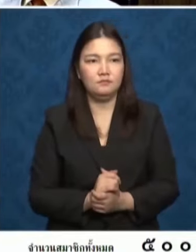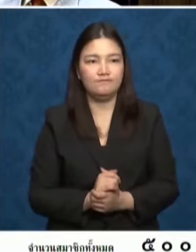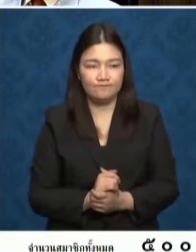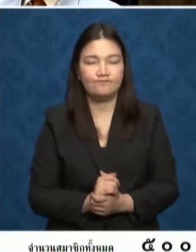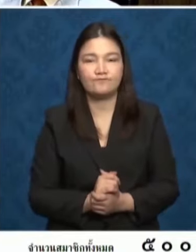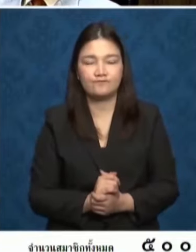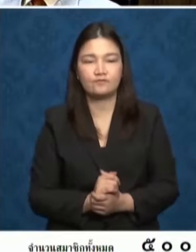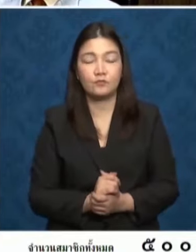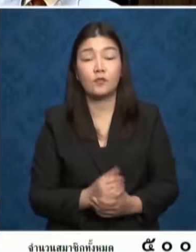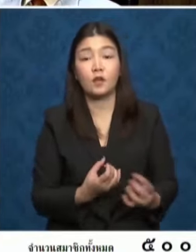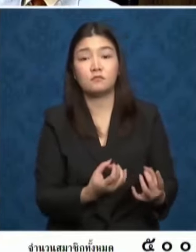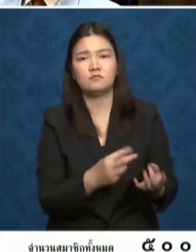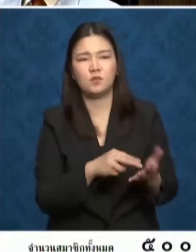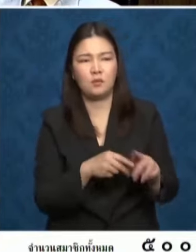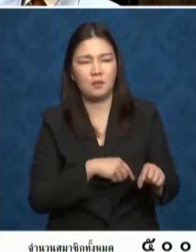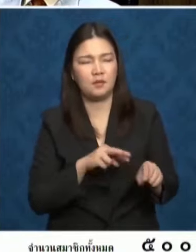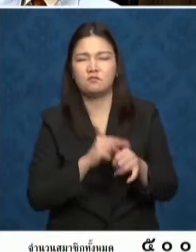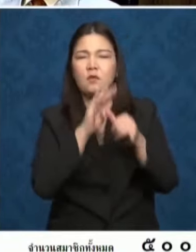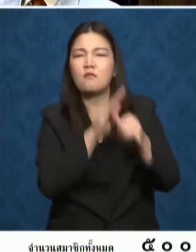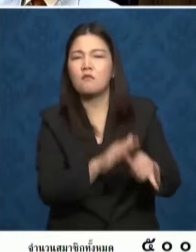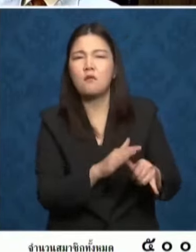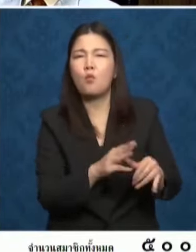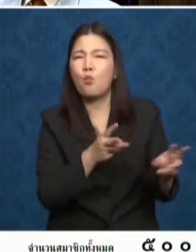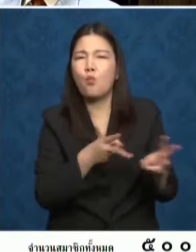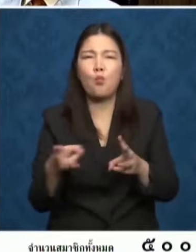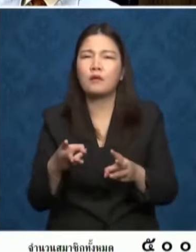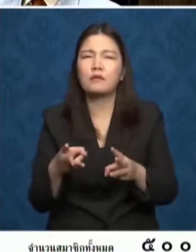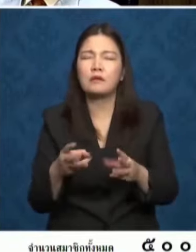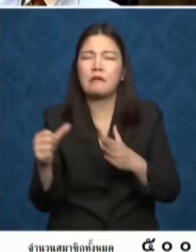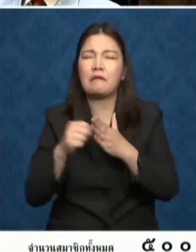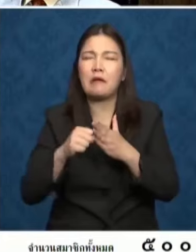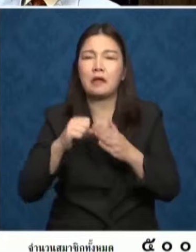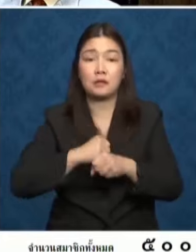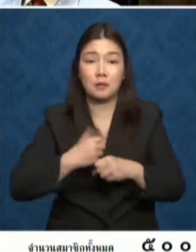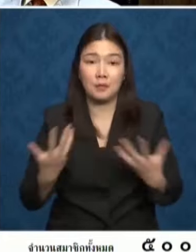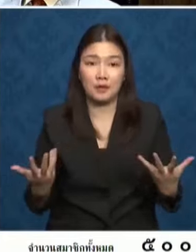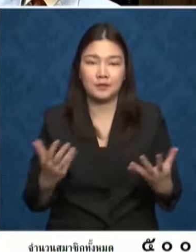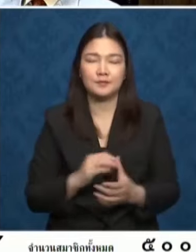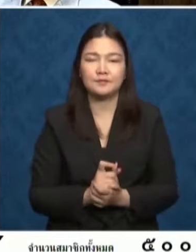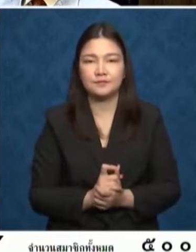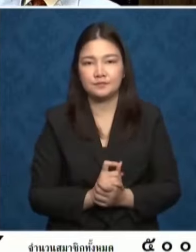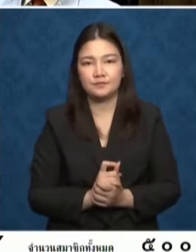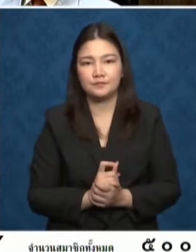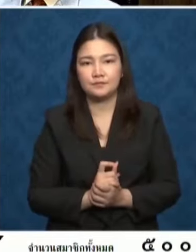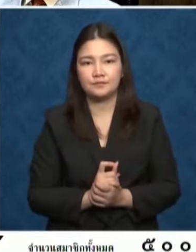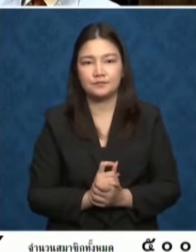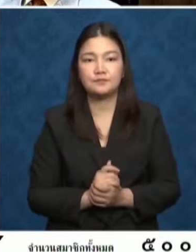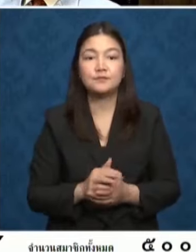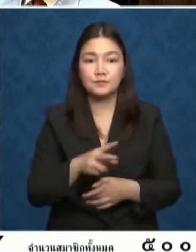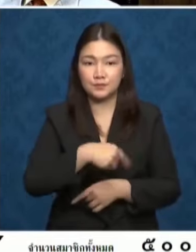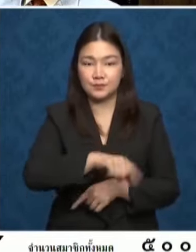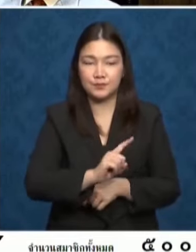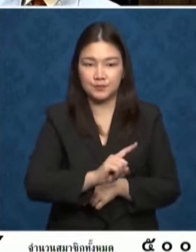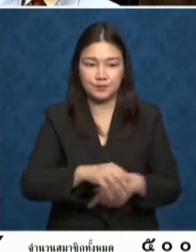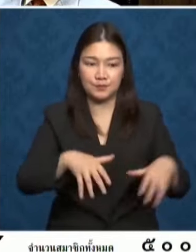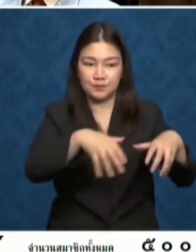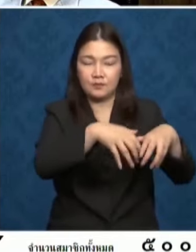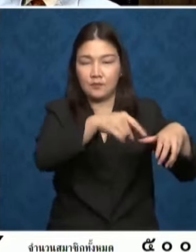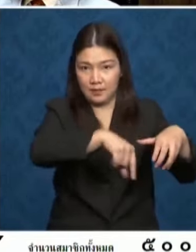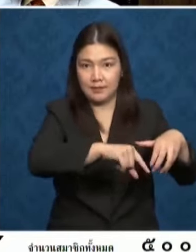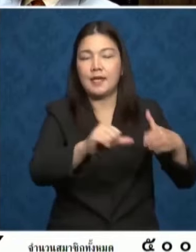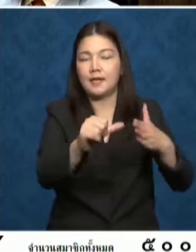ปฏิบัติเหล่านี้ทำยังไงได้บ้างในทางหลักการสิ่งเหล่านี้เป็นสิ่งที่สามารถ